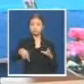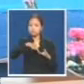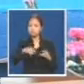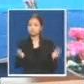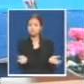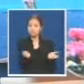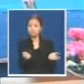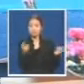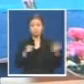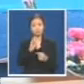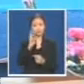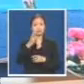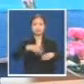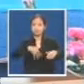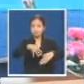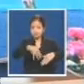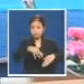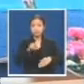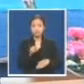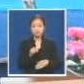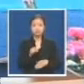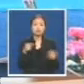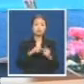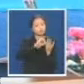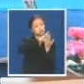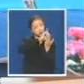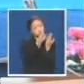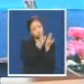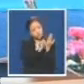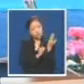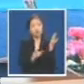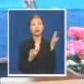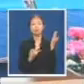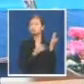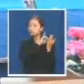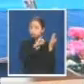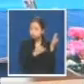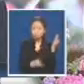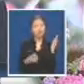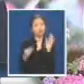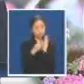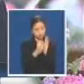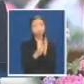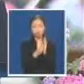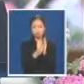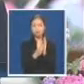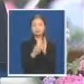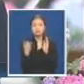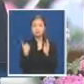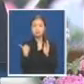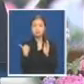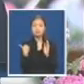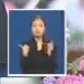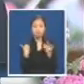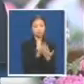เคลื่อนสวัสดิการชุมชนในทุกจังหวัดและกรุงเทพมหานครโดยมีองค์ประกอบจาก